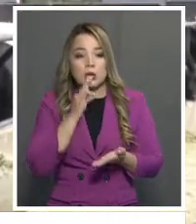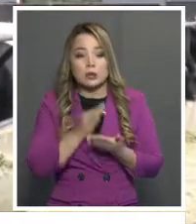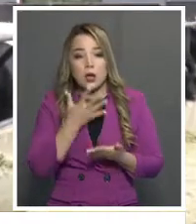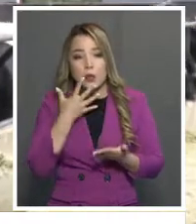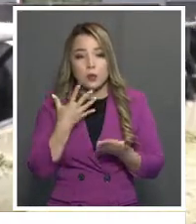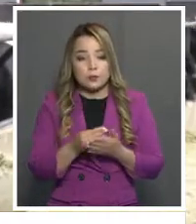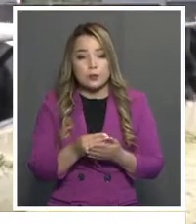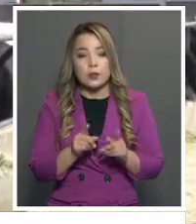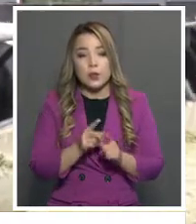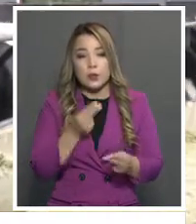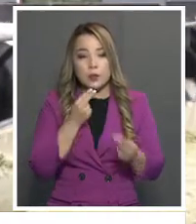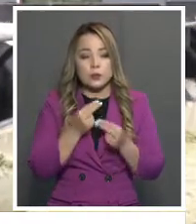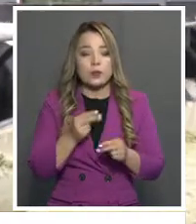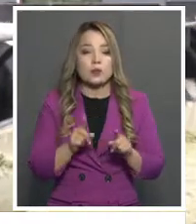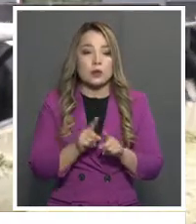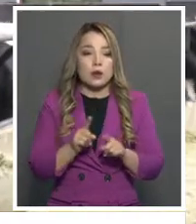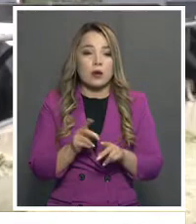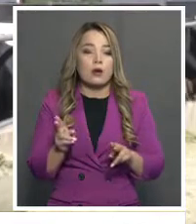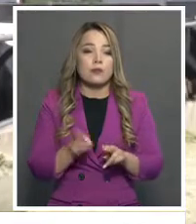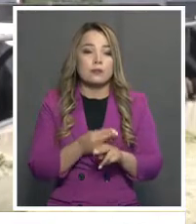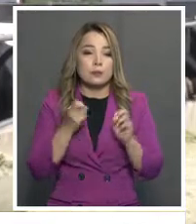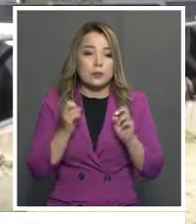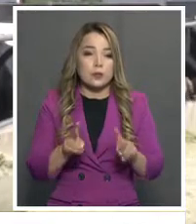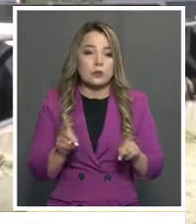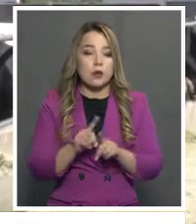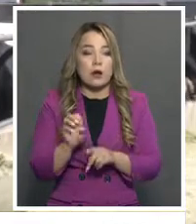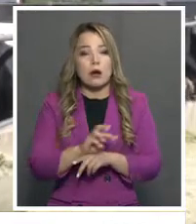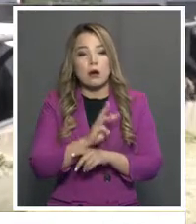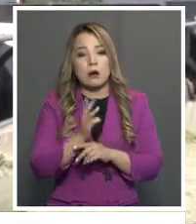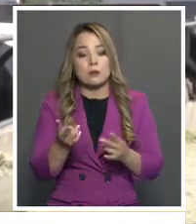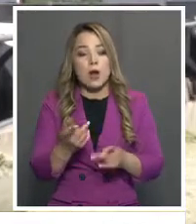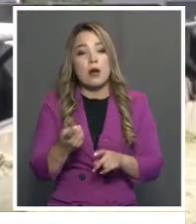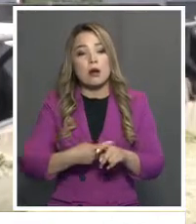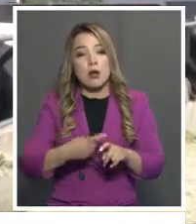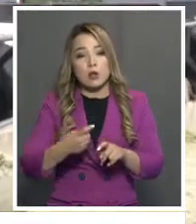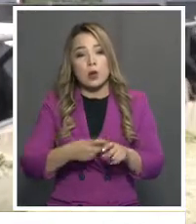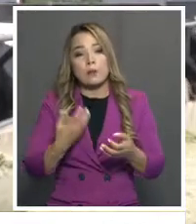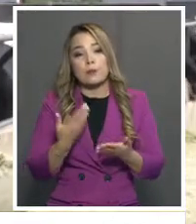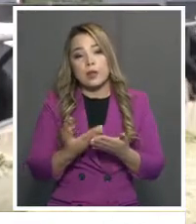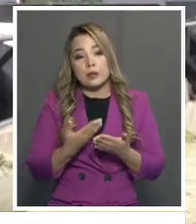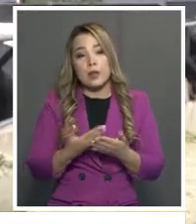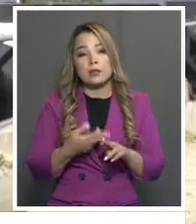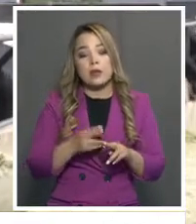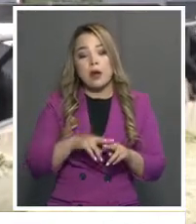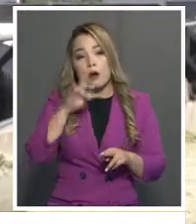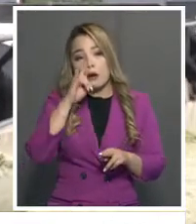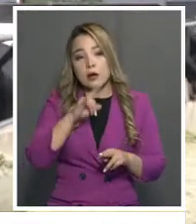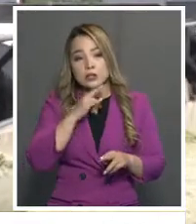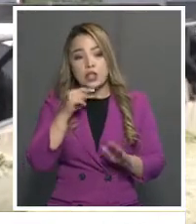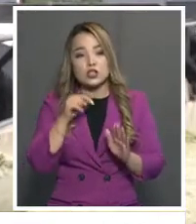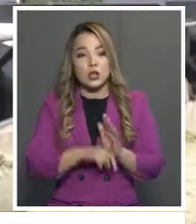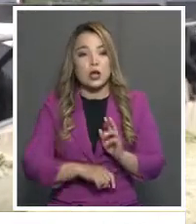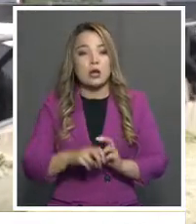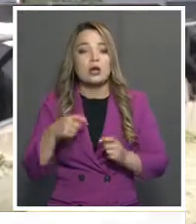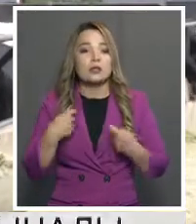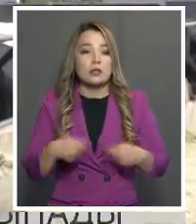өзіміздің азықтық қауіпсіздігін сақтау деген қажет, қамтамасыз ету керек. Мысалы, картоп мәселесінен Қазақстан өзінің ішкі нарығын